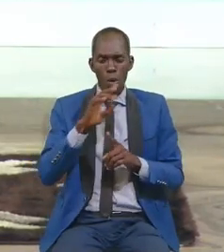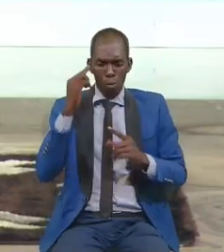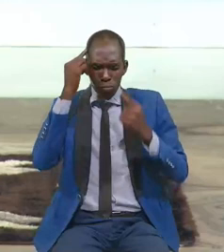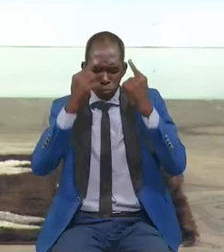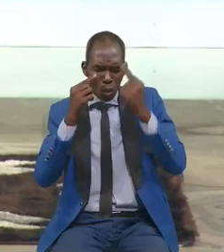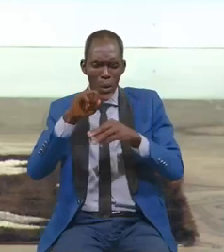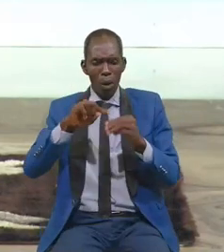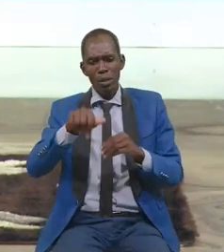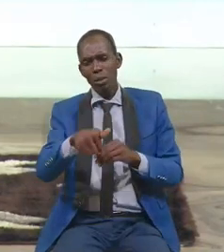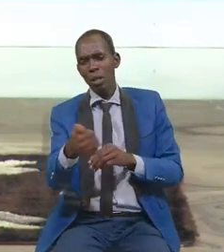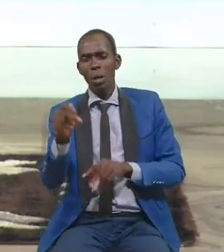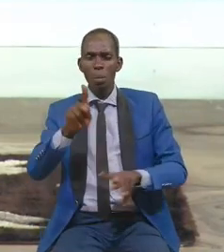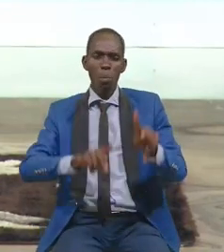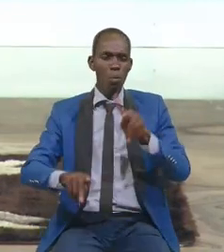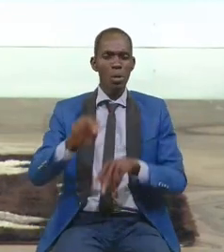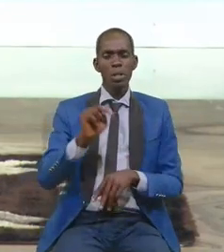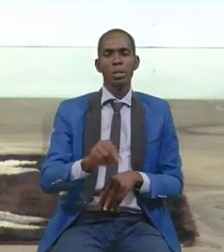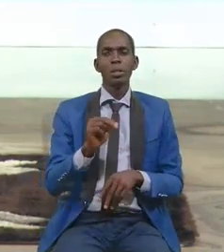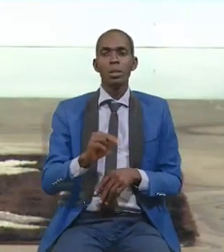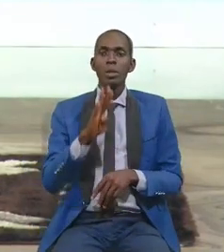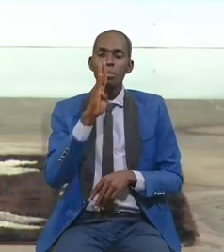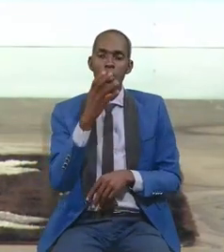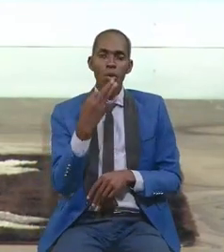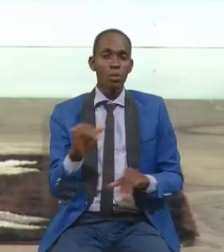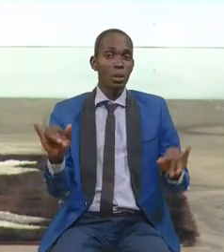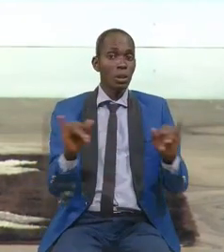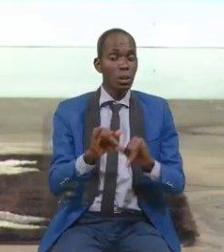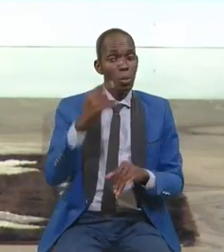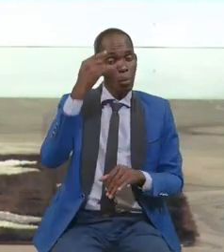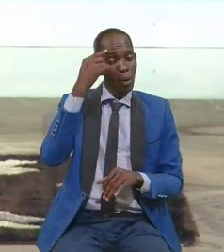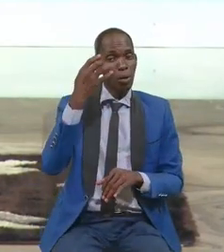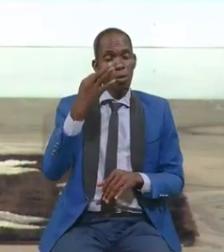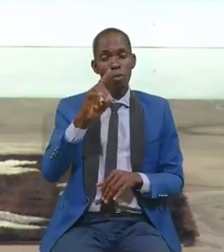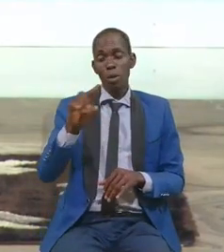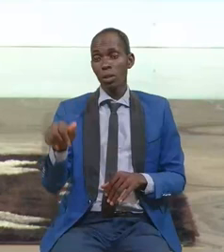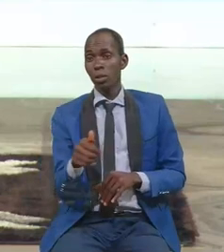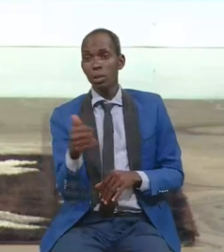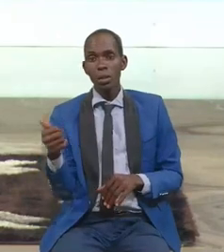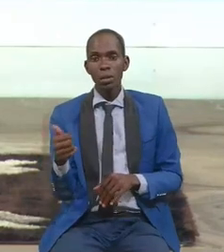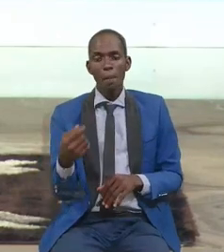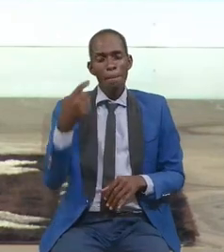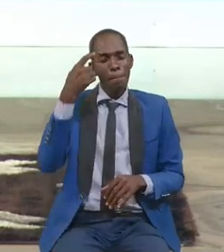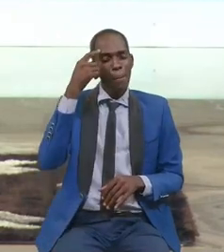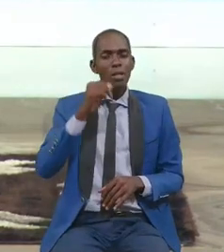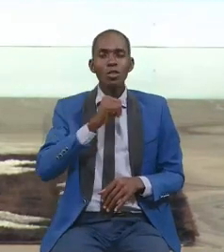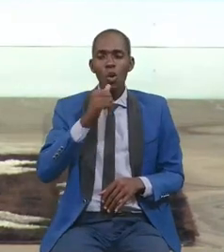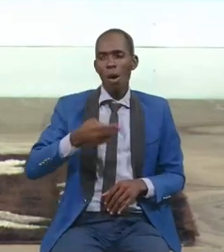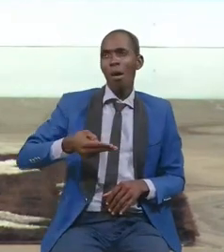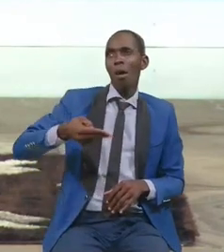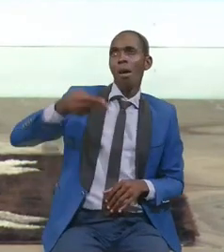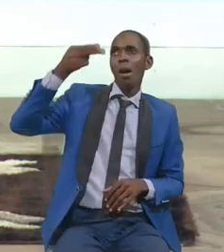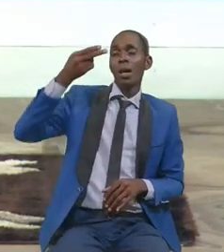tu fais cas des besoins des autres. Ayez les mêmes sentiments les uns les autres, envers les autres. N'aspirez pas ce qui est